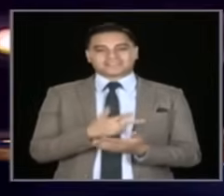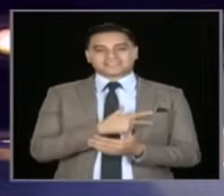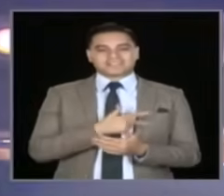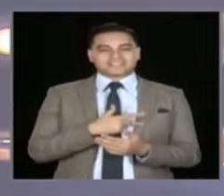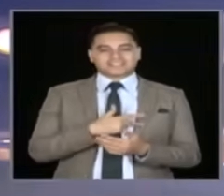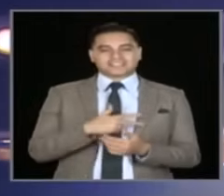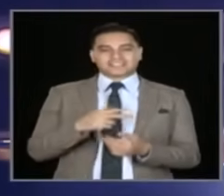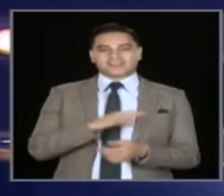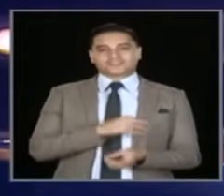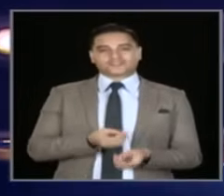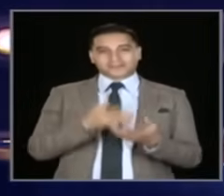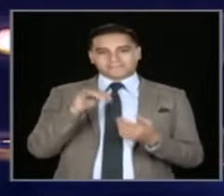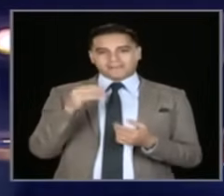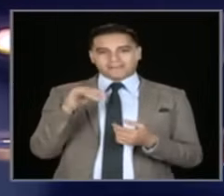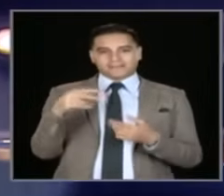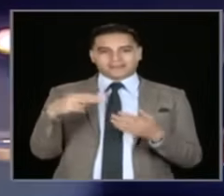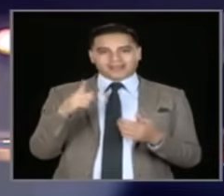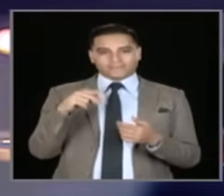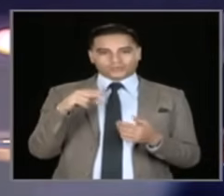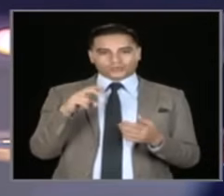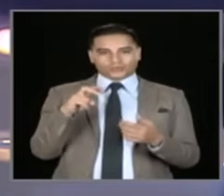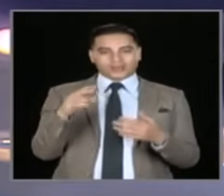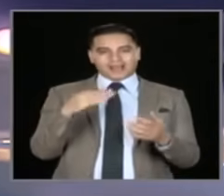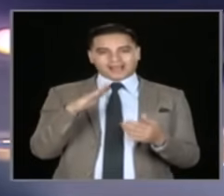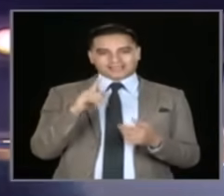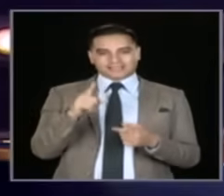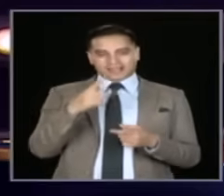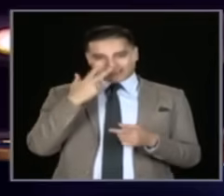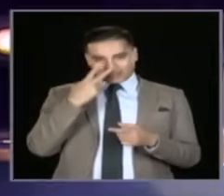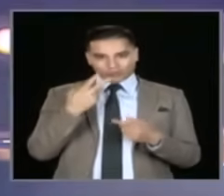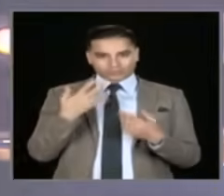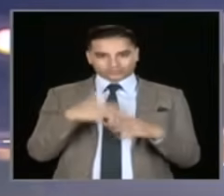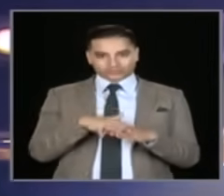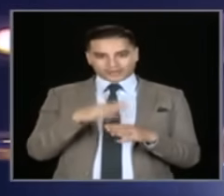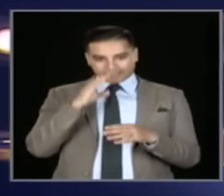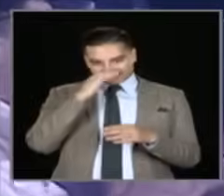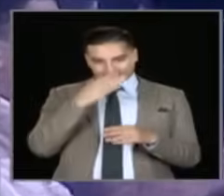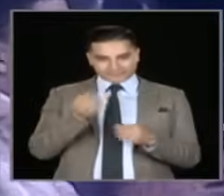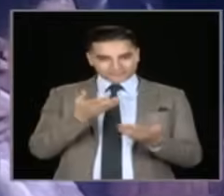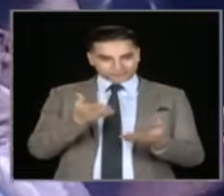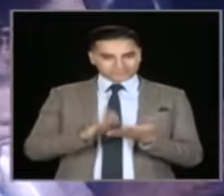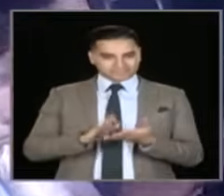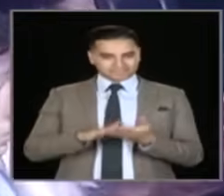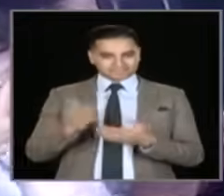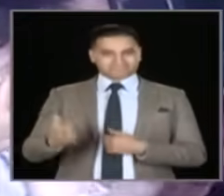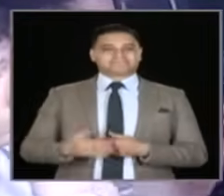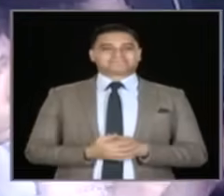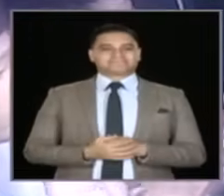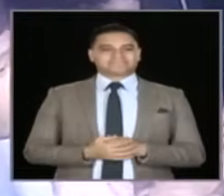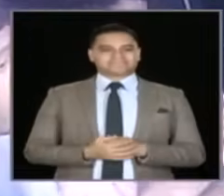مدرسة الشهيد محمد عبدو حسن الثانوية المشتركة الجيزة، رحب بيكم.